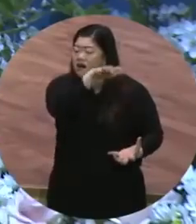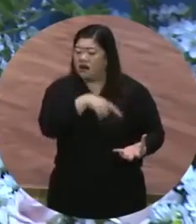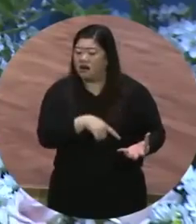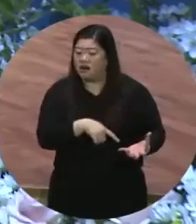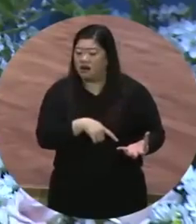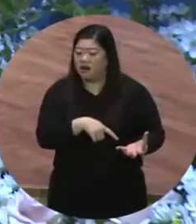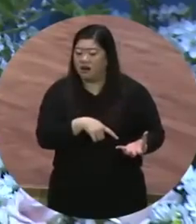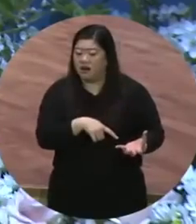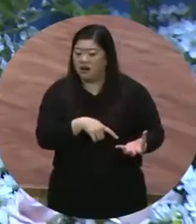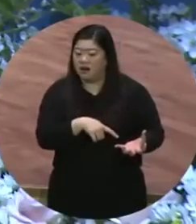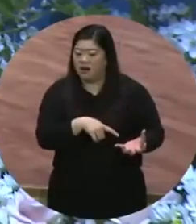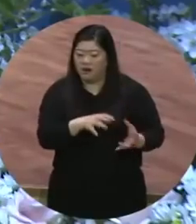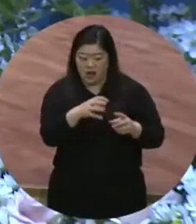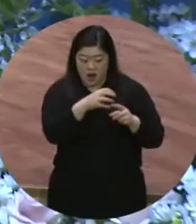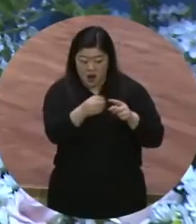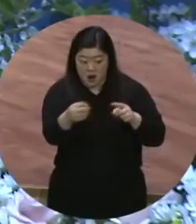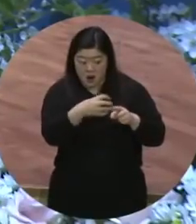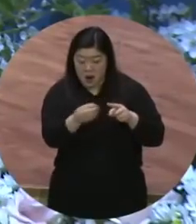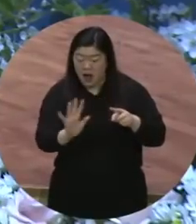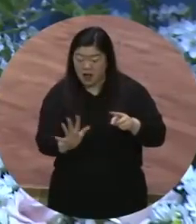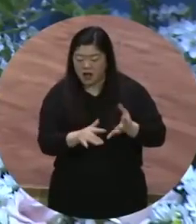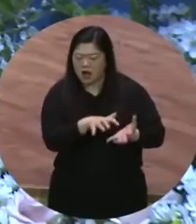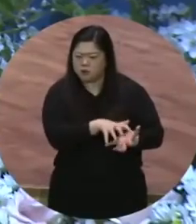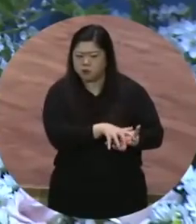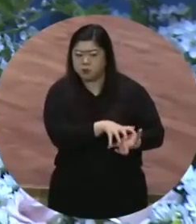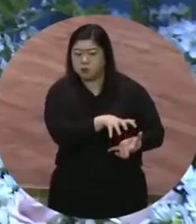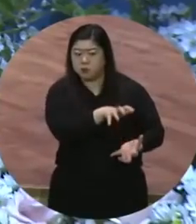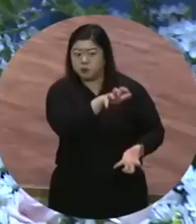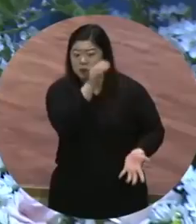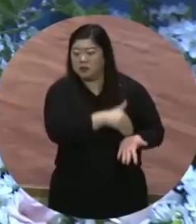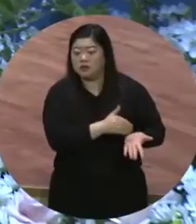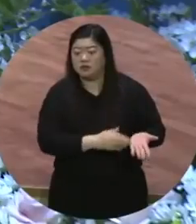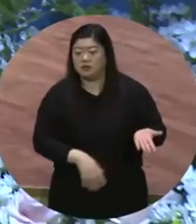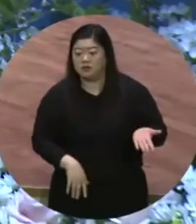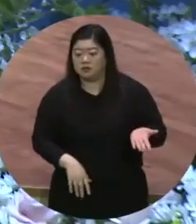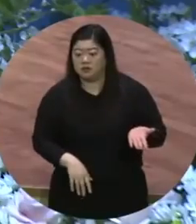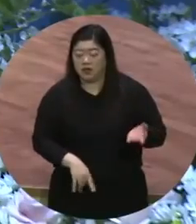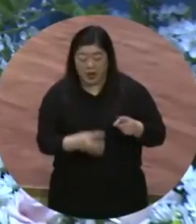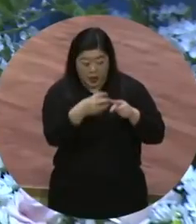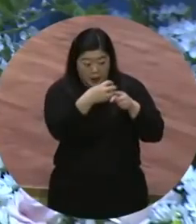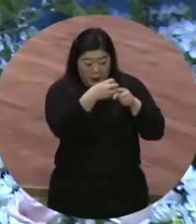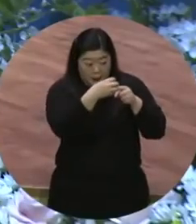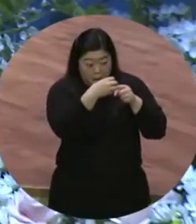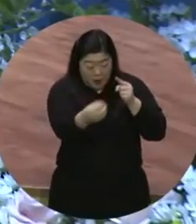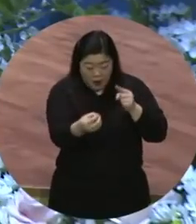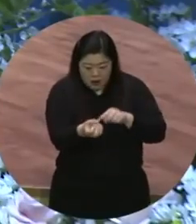생동감 넘치는 많은 영향력 입히는 삶을 살 수 있을 것인데